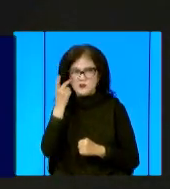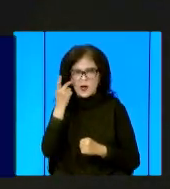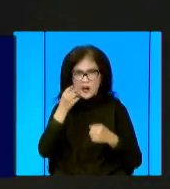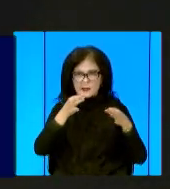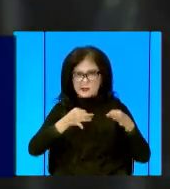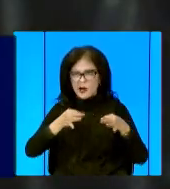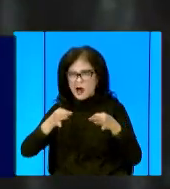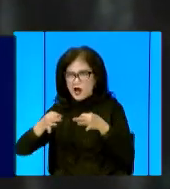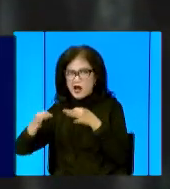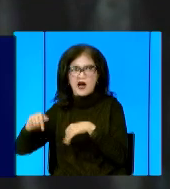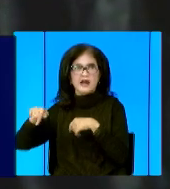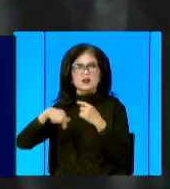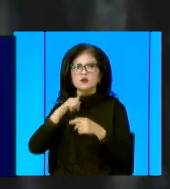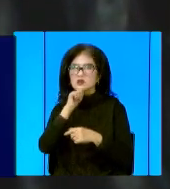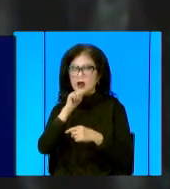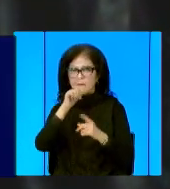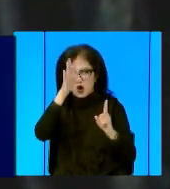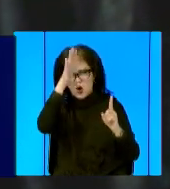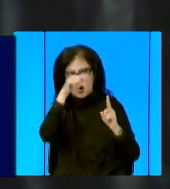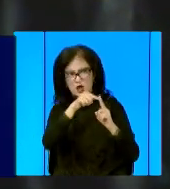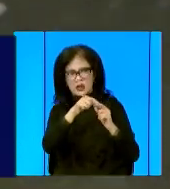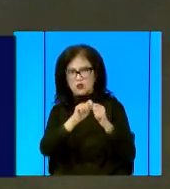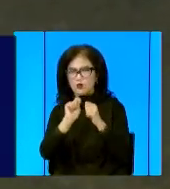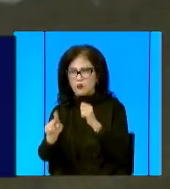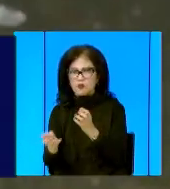dan akan mencari provokator penyebab pembakaran.